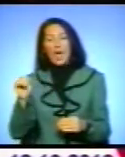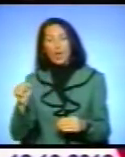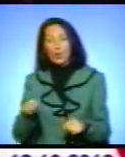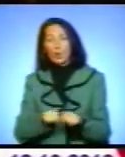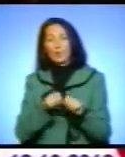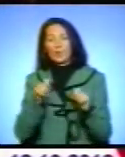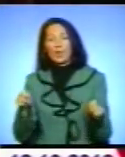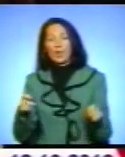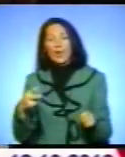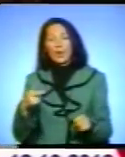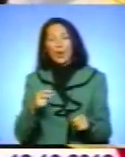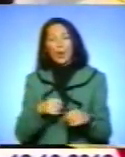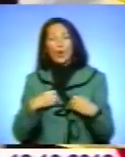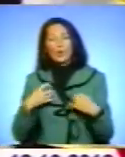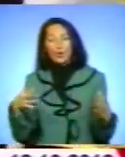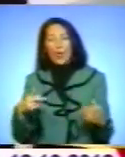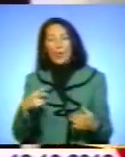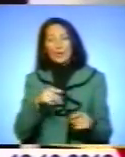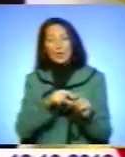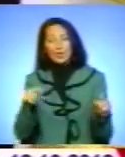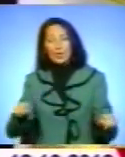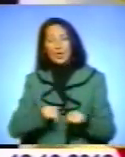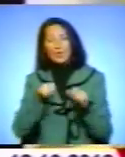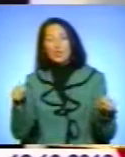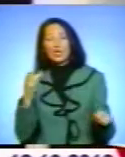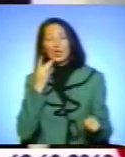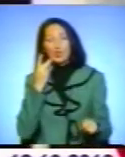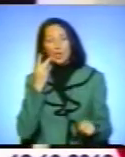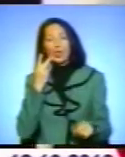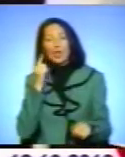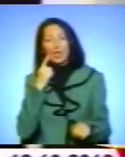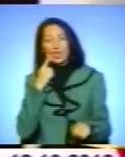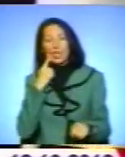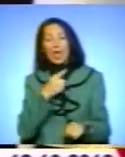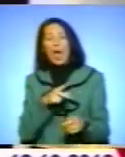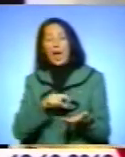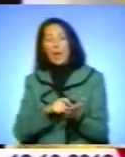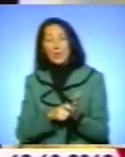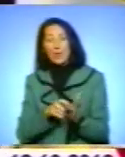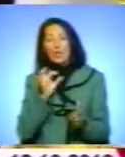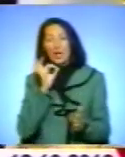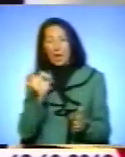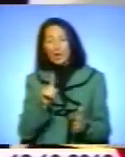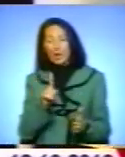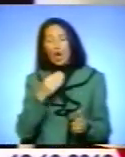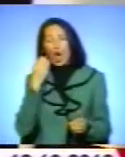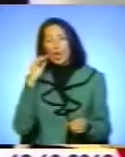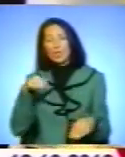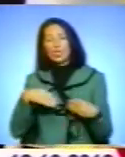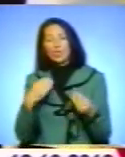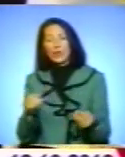і стоматологічний кабінет. Каже Дон Боско, що краще давати, ніж брати. Учимося і